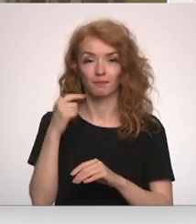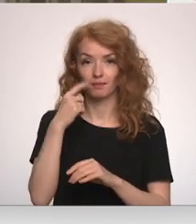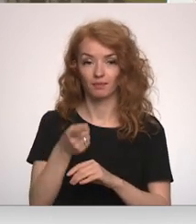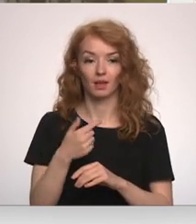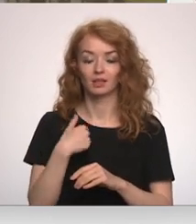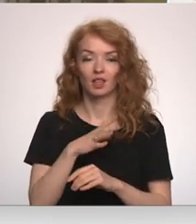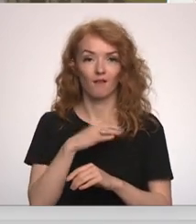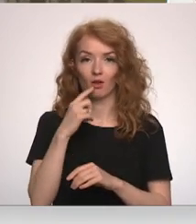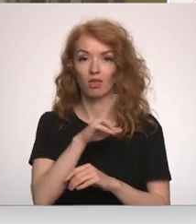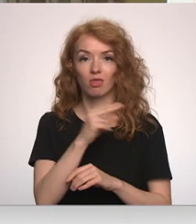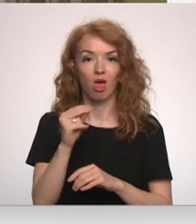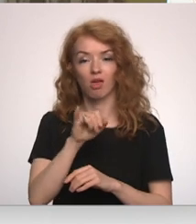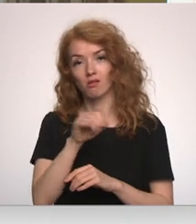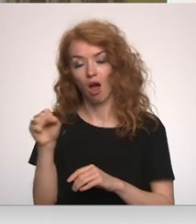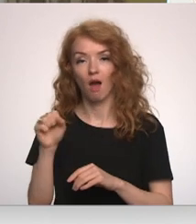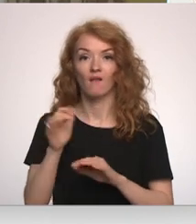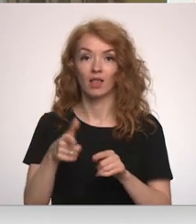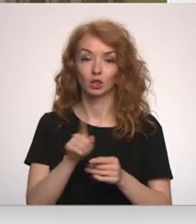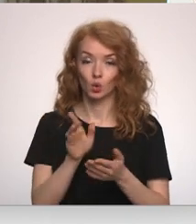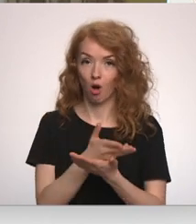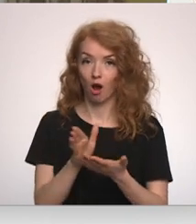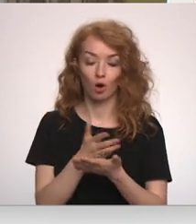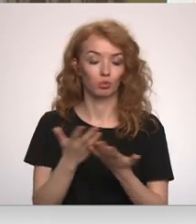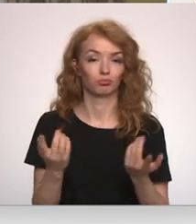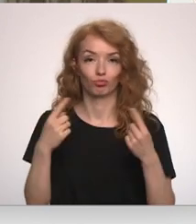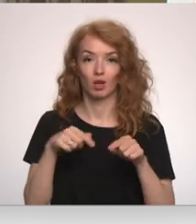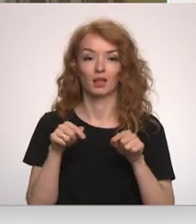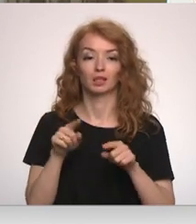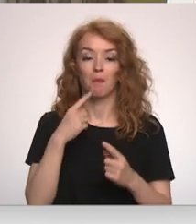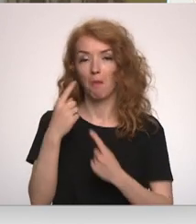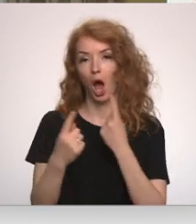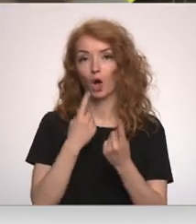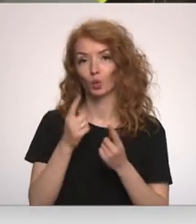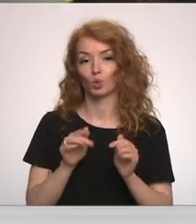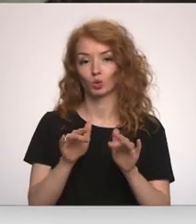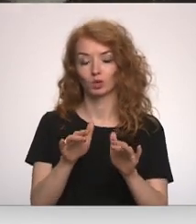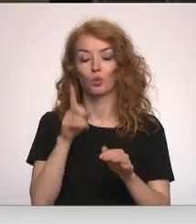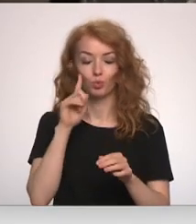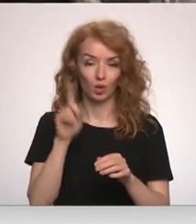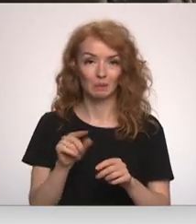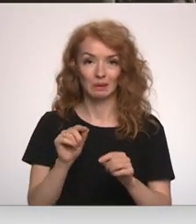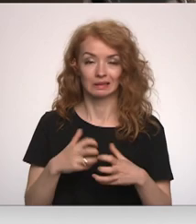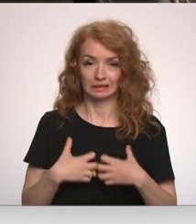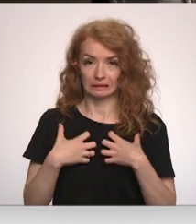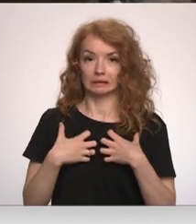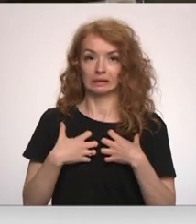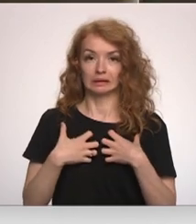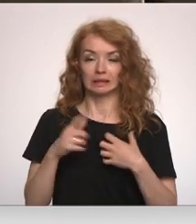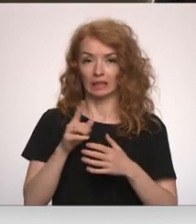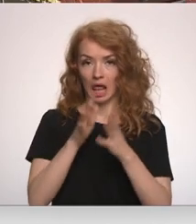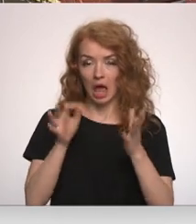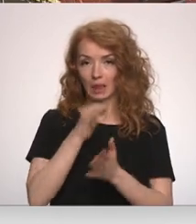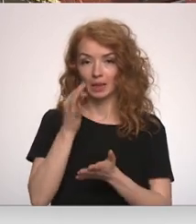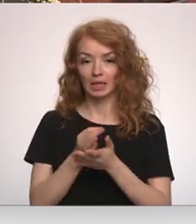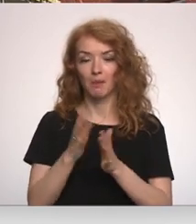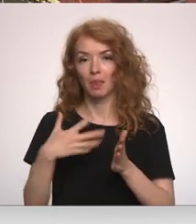es nevaru teikt ne jā, ne nē, vai tas ir atrisinājies vai nav, jo šobrīd tas ir pārunu procesā. Protams, ir saspringums, ir atbildība,